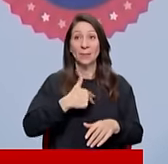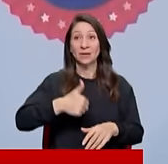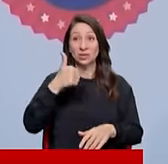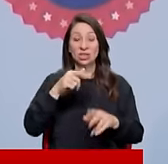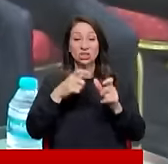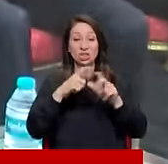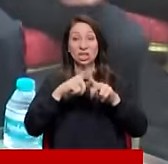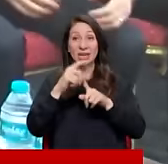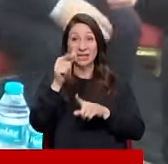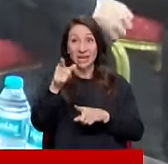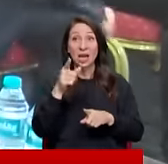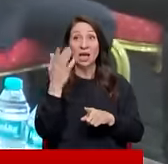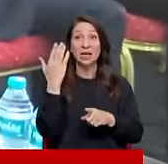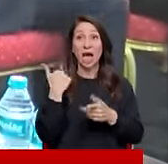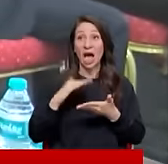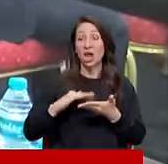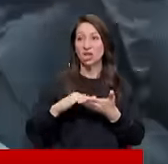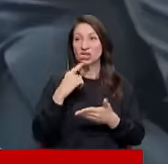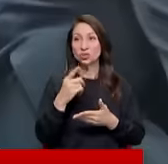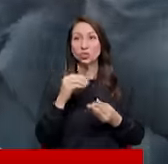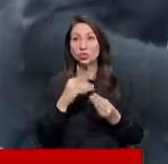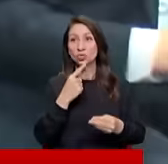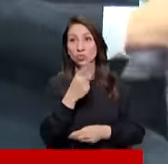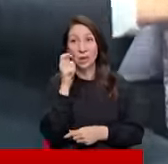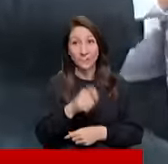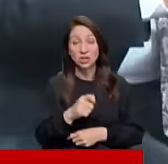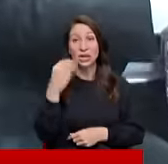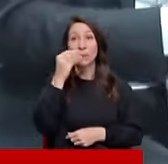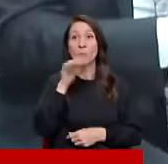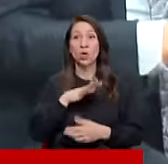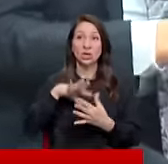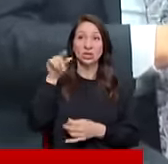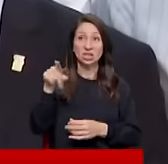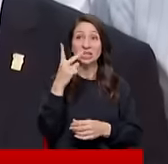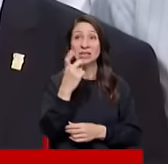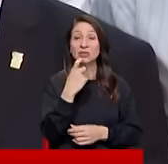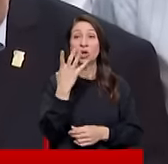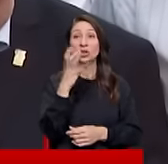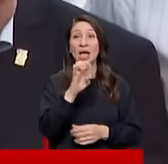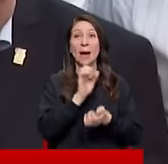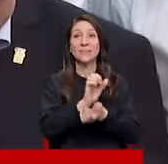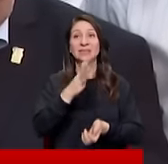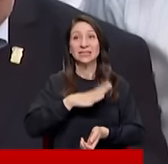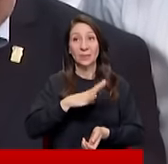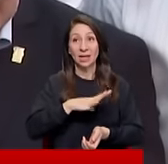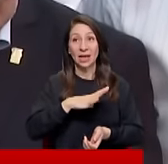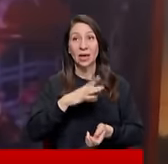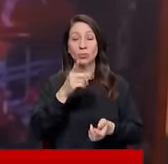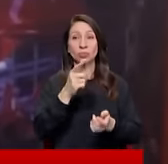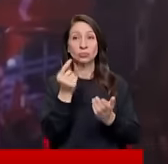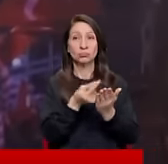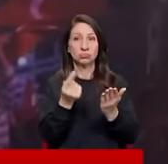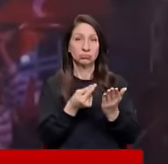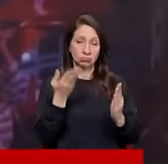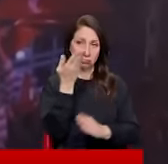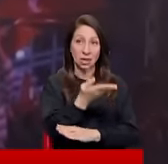başkanı Şadi Yazıcı kendisine arkadaş dediği için suç duyurusunda bulunmuş ve İmamoğlu hakkında 2 yıl 4 ay hapis istemiyle iddianame